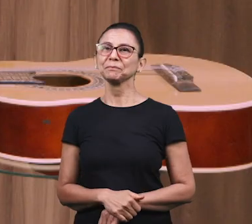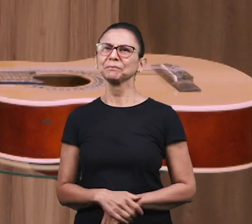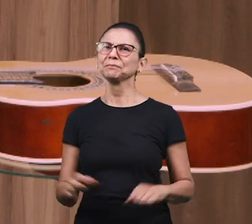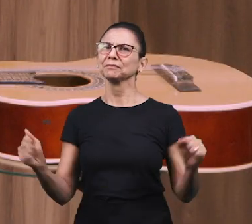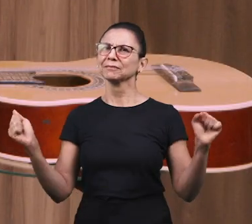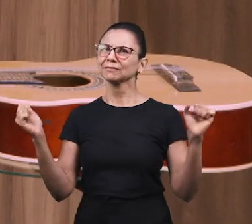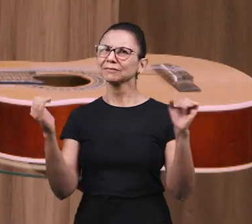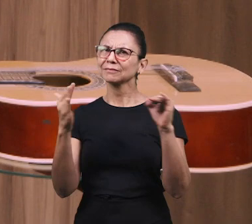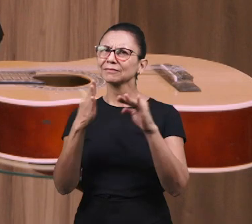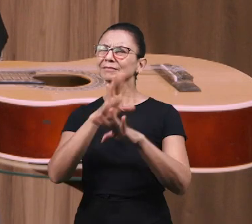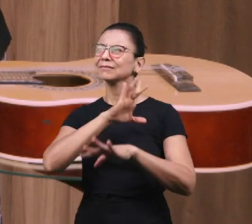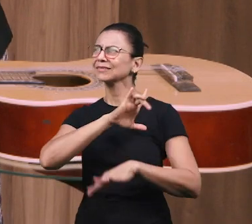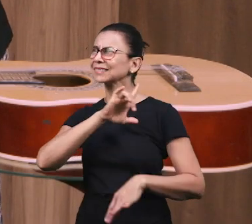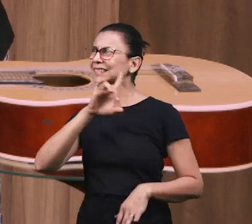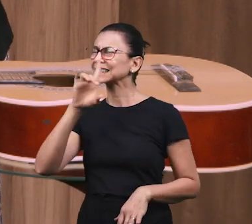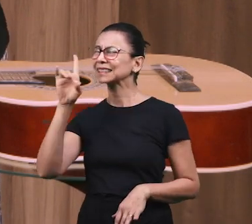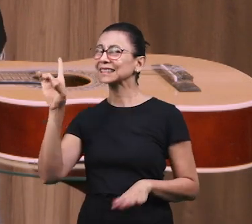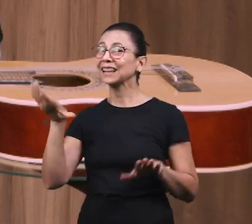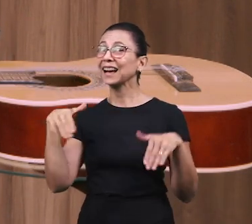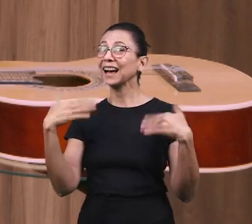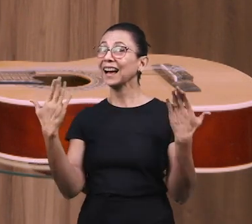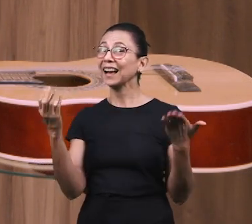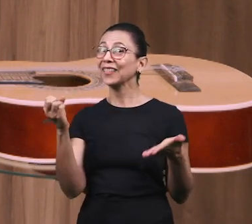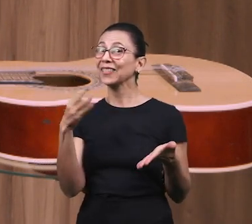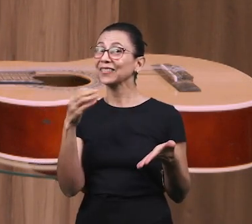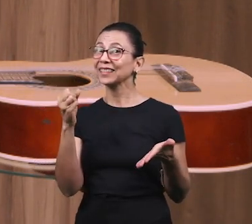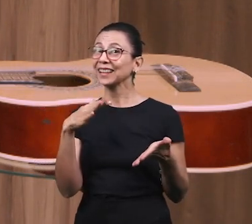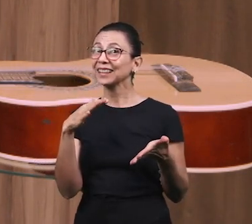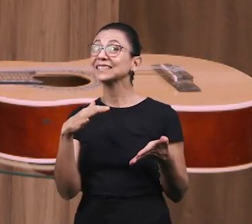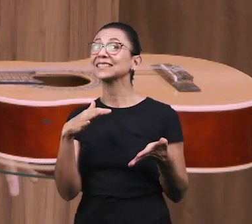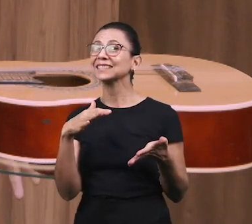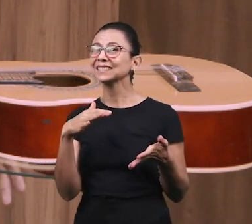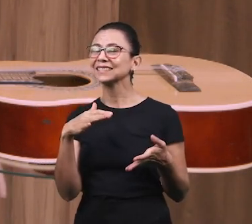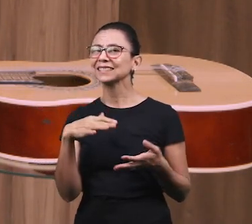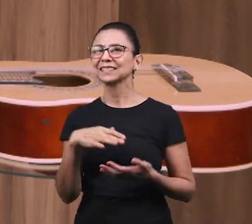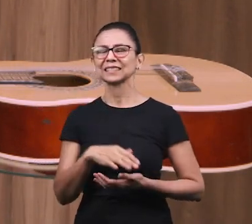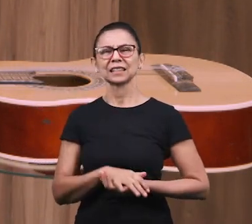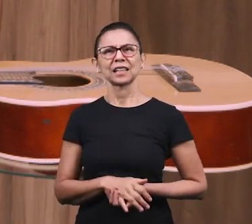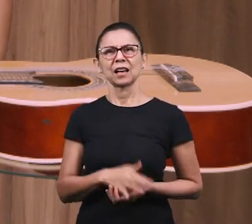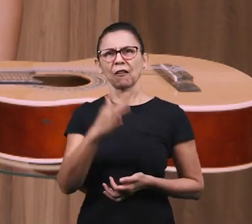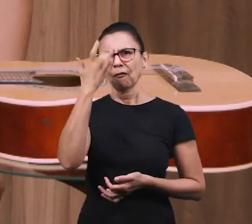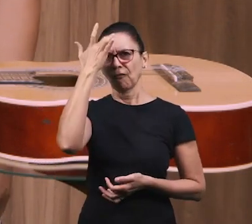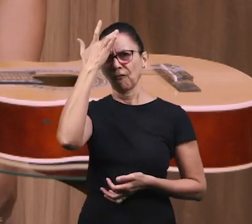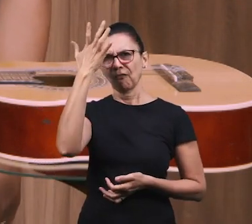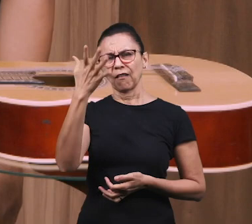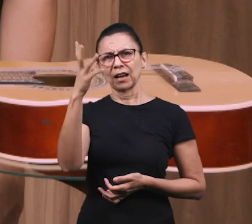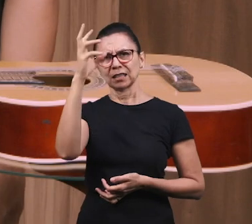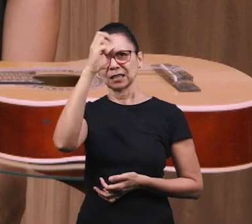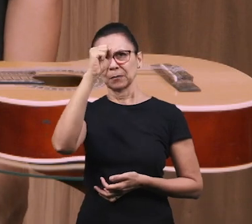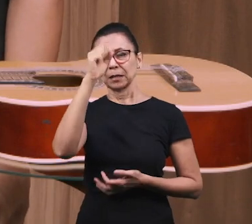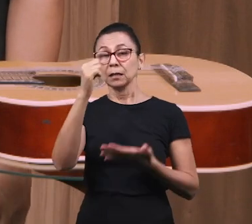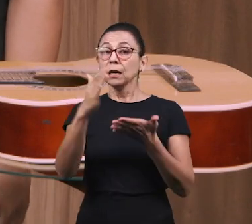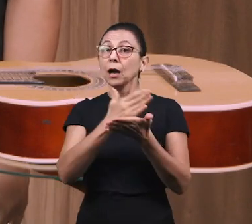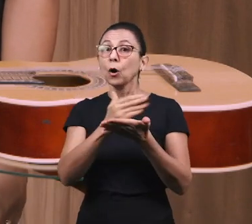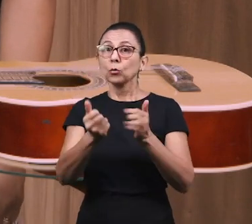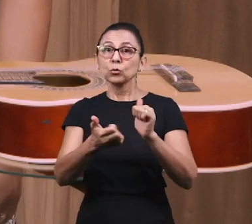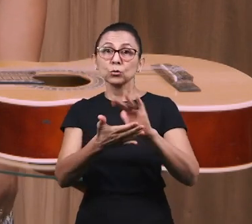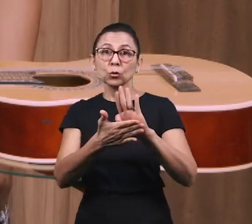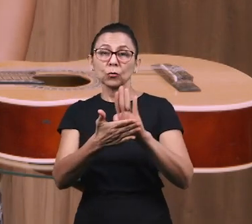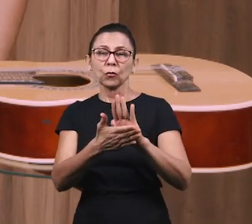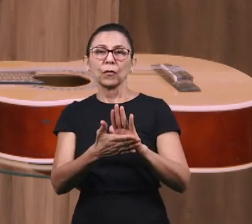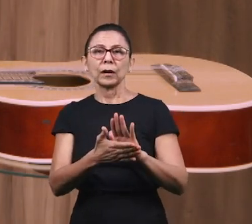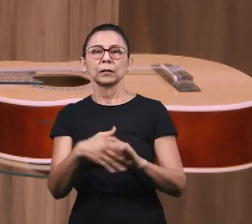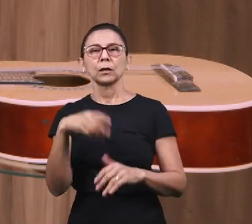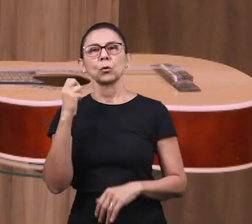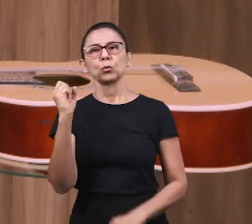Gloire à Dieu. Mais quelle est la nouveauté? Nous avons déjà appris de manière simplifiée quelques louanges dans les